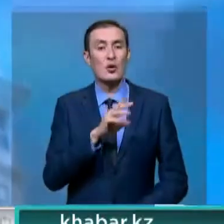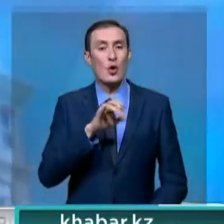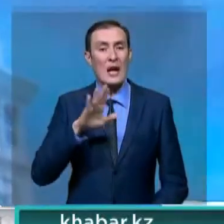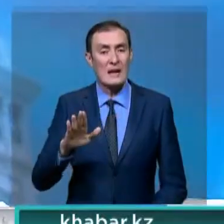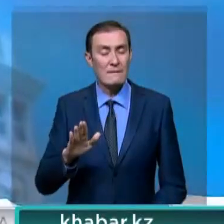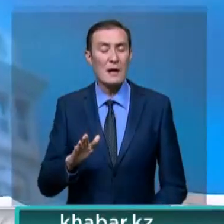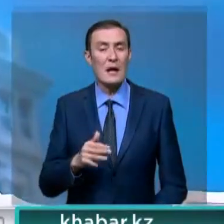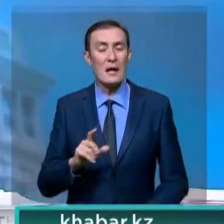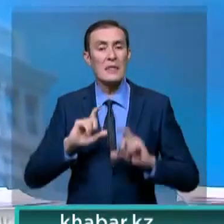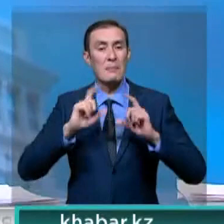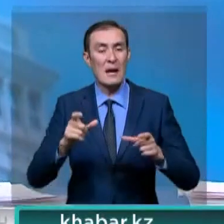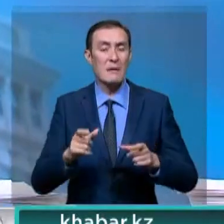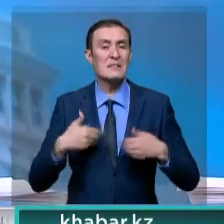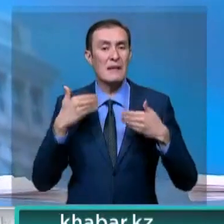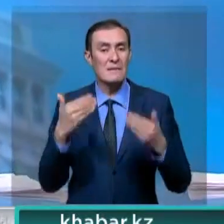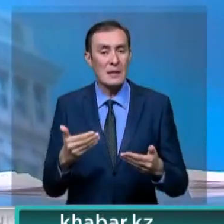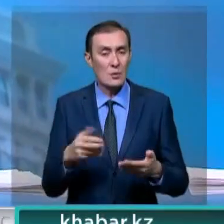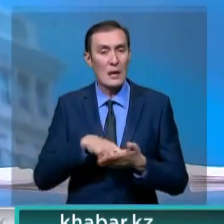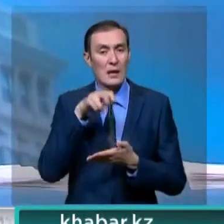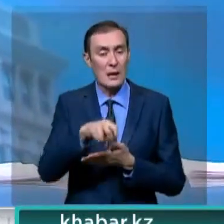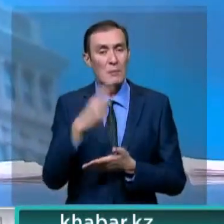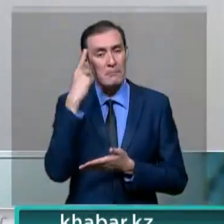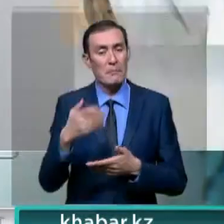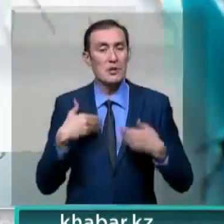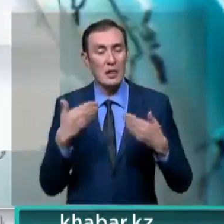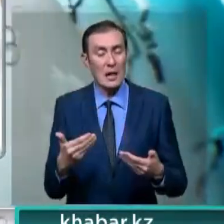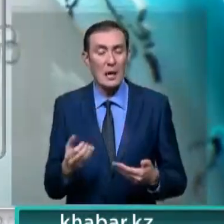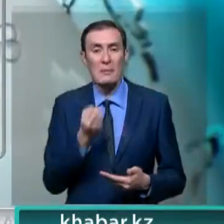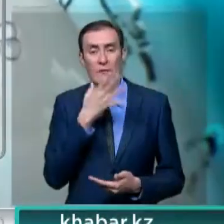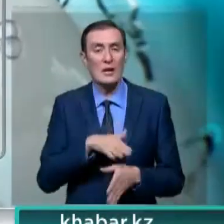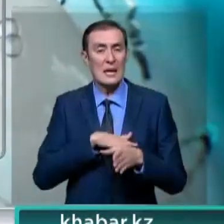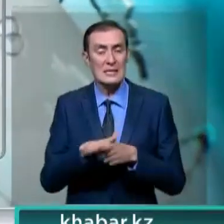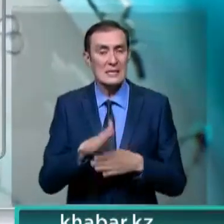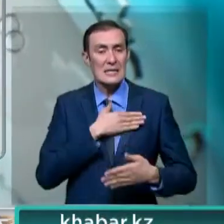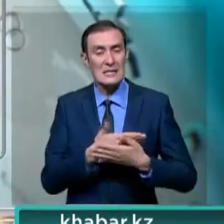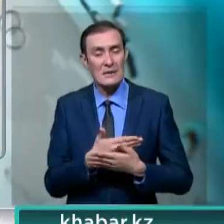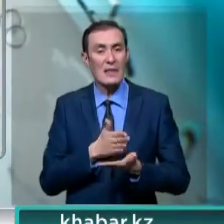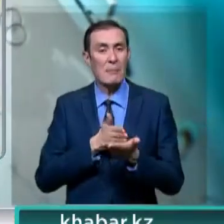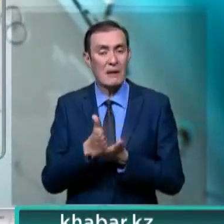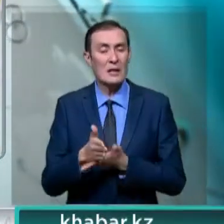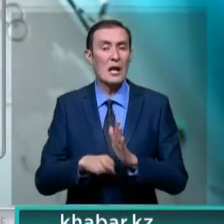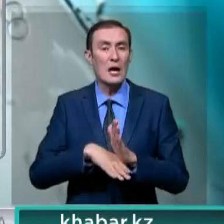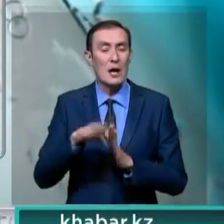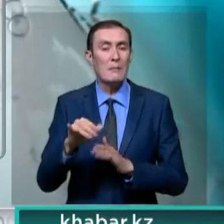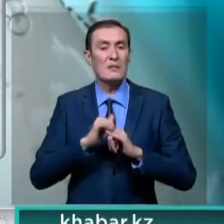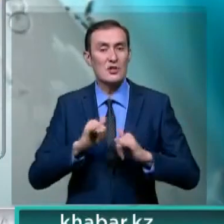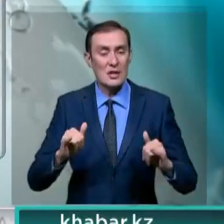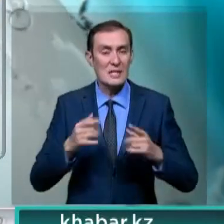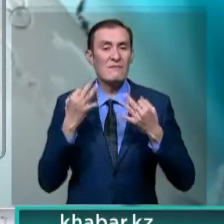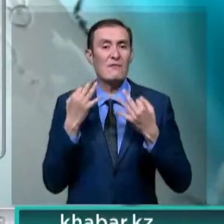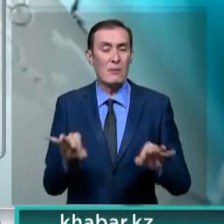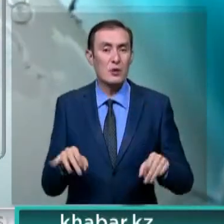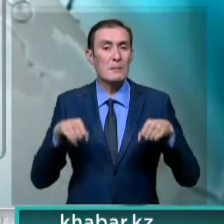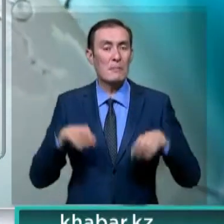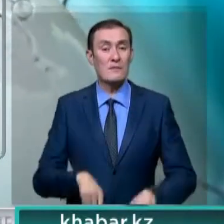и направил шейху поздравительную телеграмму и пожелал плодотворной реализации инициатив они направлены на продвижение свобод и